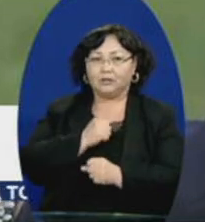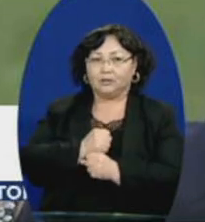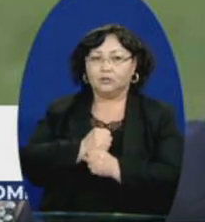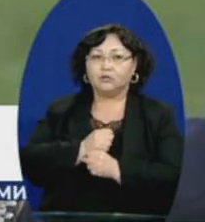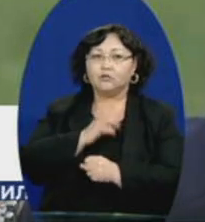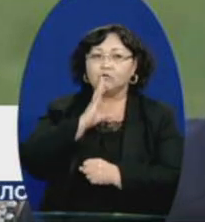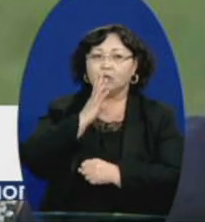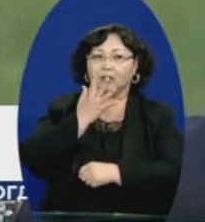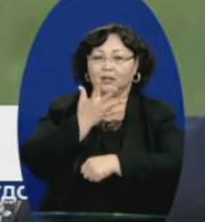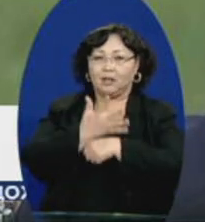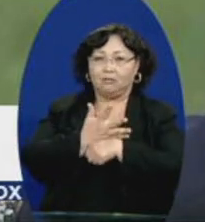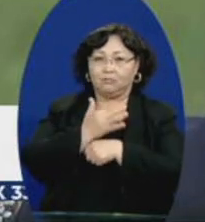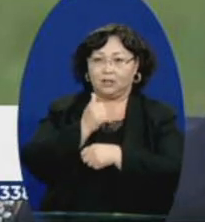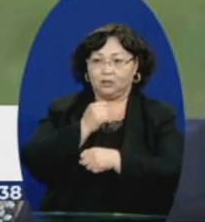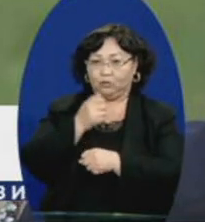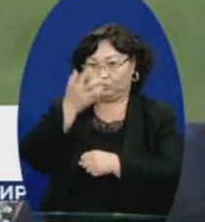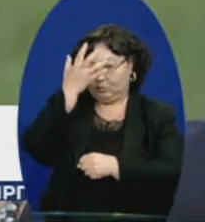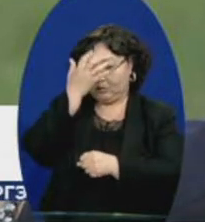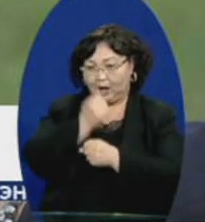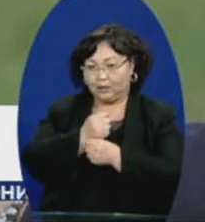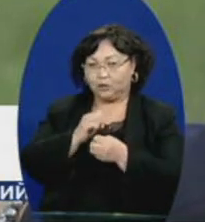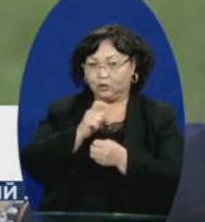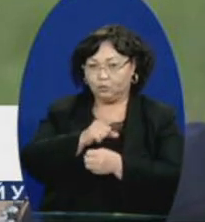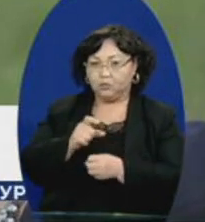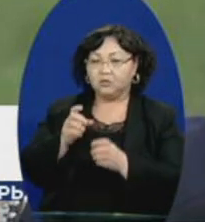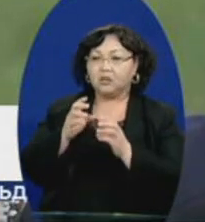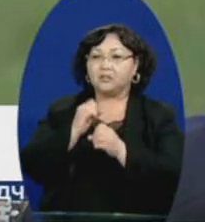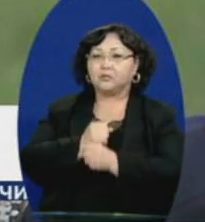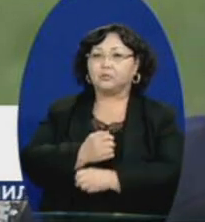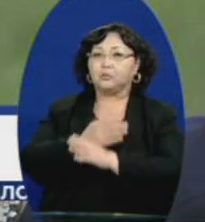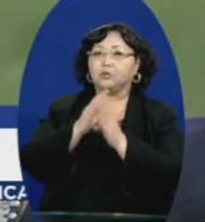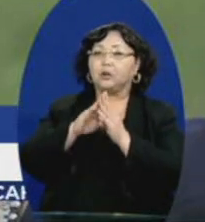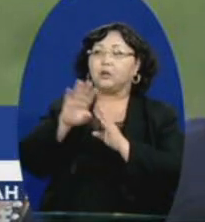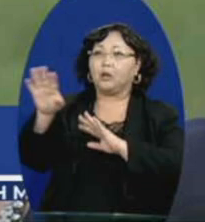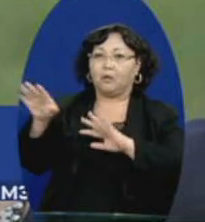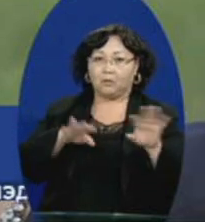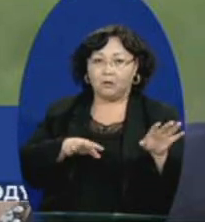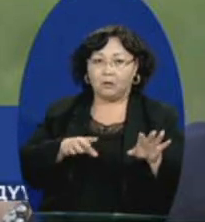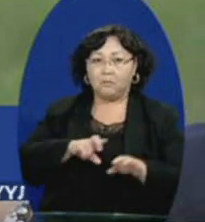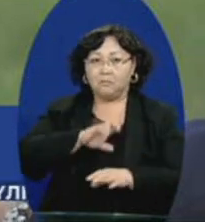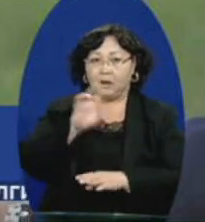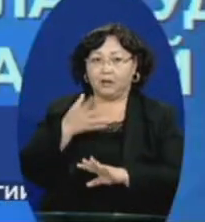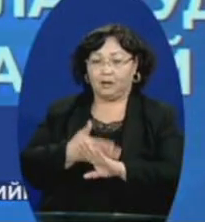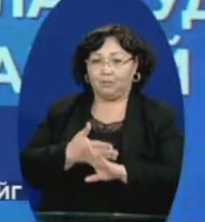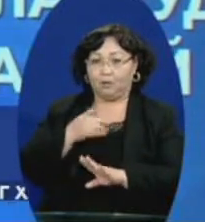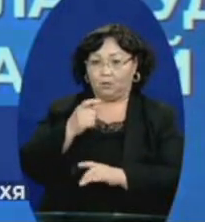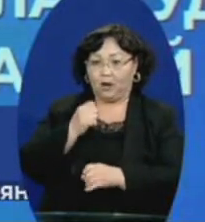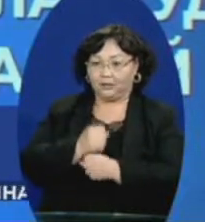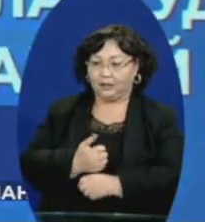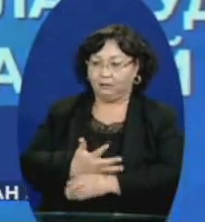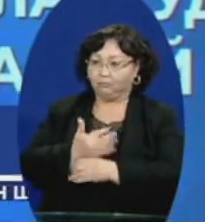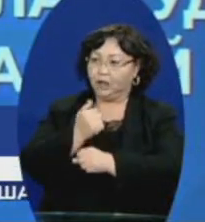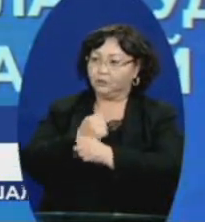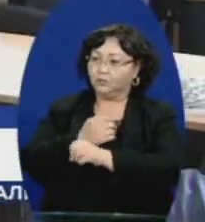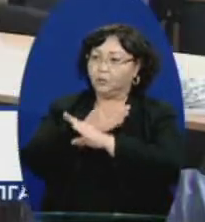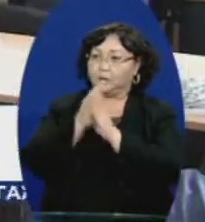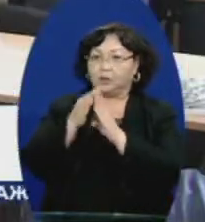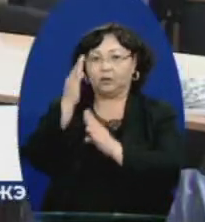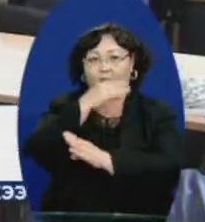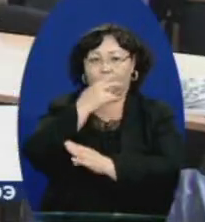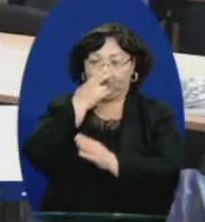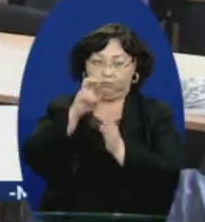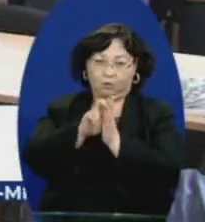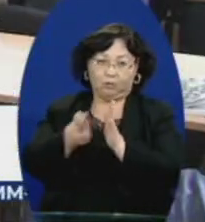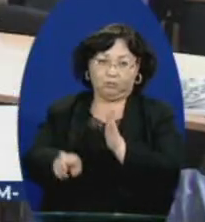төрийн албаагч ажилласаа тараа явцдаг бол 5 цагаас хойш одоо байгаль хамгаалагч тараа явчихна гэж байхгүй шүү дээ. Байгаль хамгаалагчид